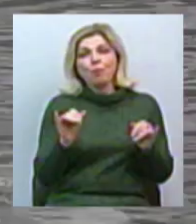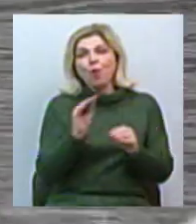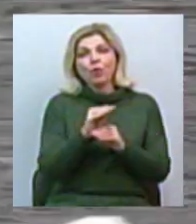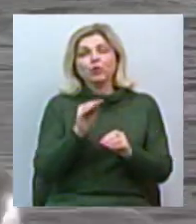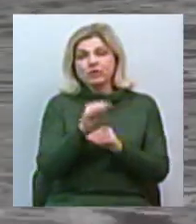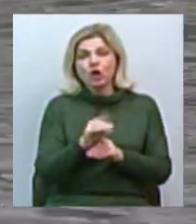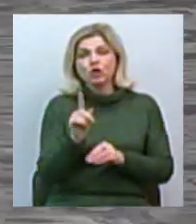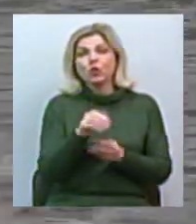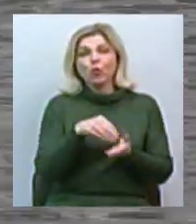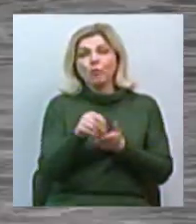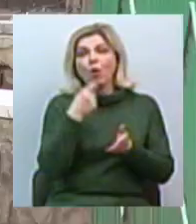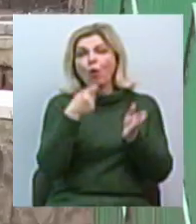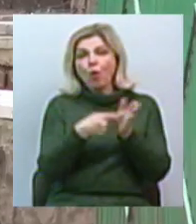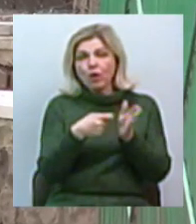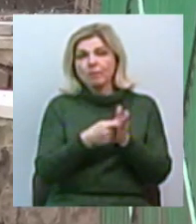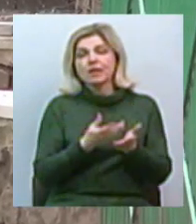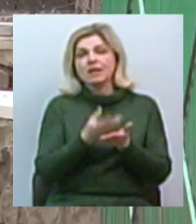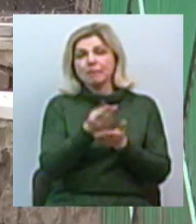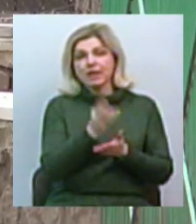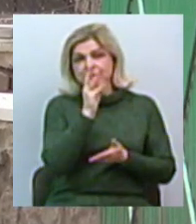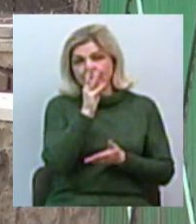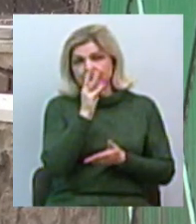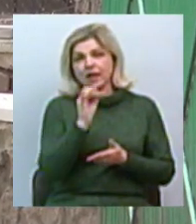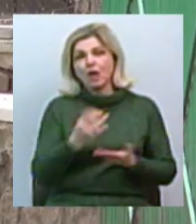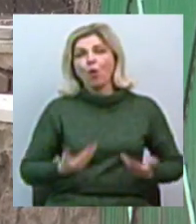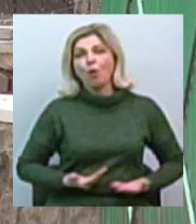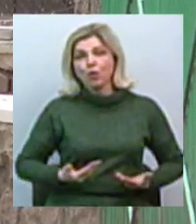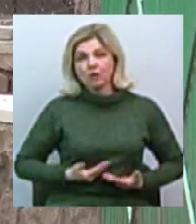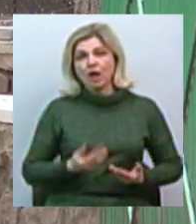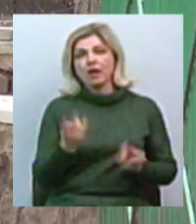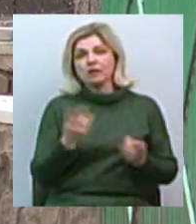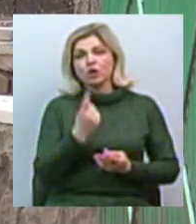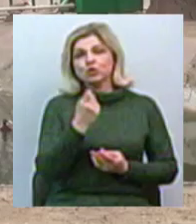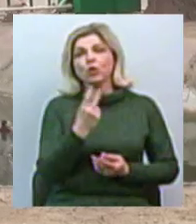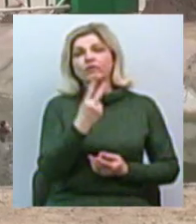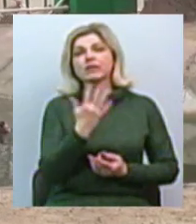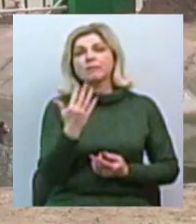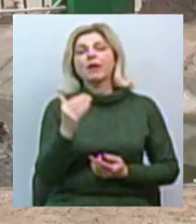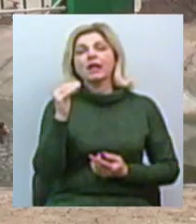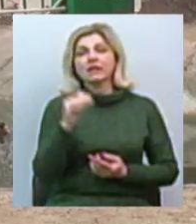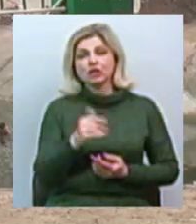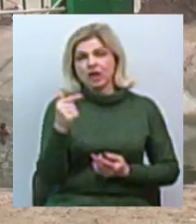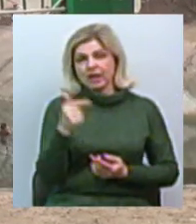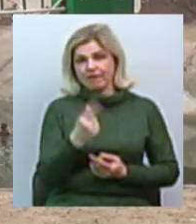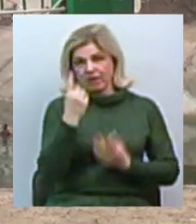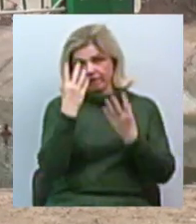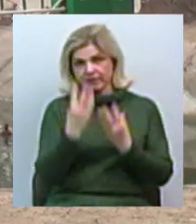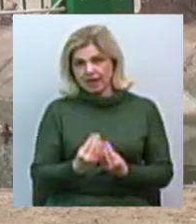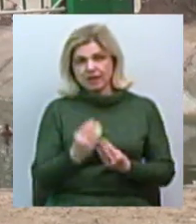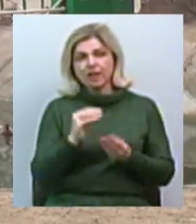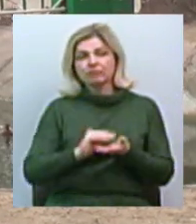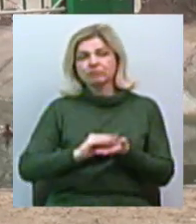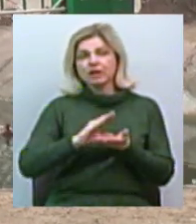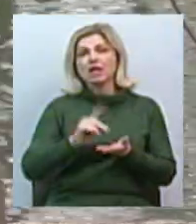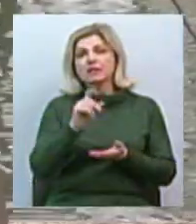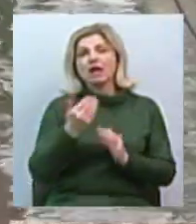середньому, щоб купити корм, сплатити зарплатню та комунальні платежі, треба 125 тисяч гривень в день. Заощаджень, накопичених за